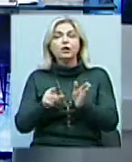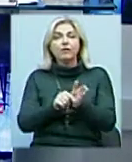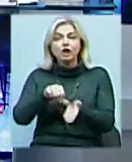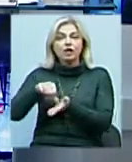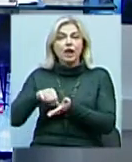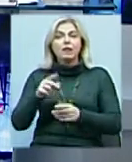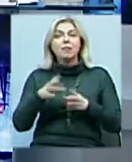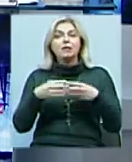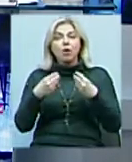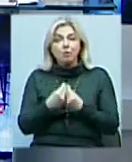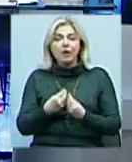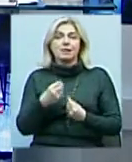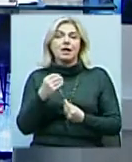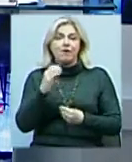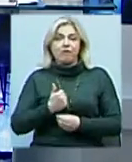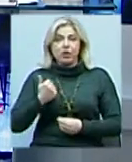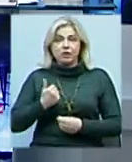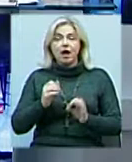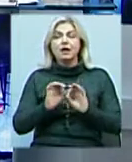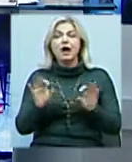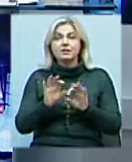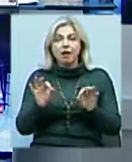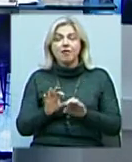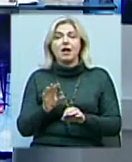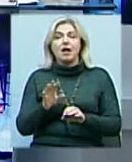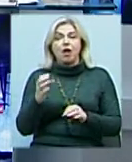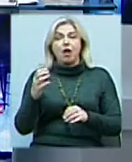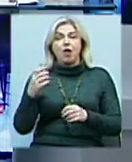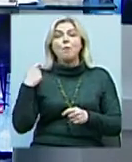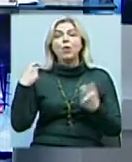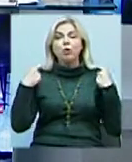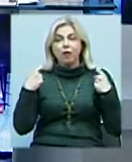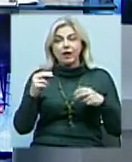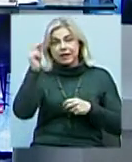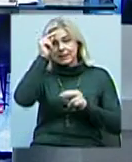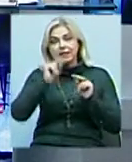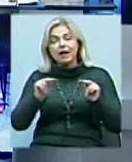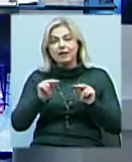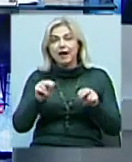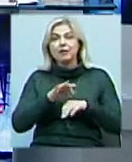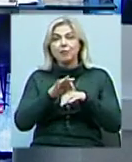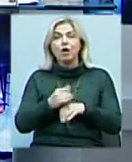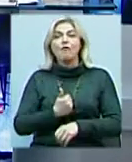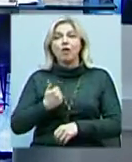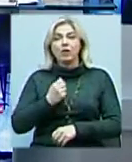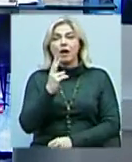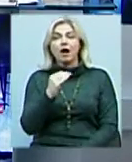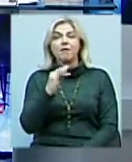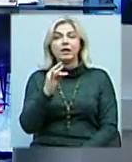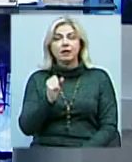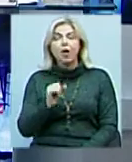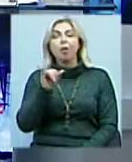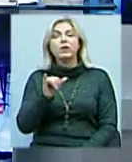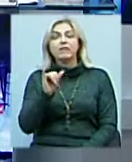військових, розповідатиме полковник у відставці капелан Роберт Хікс. Заняття відбуваються на військовій кафедрі Національного